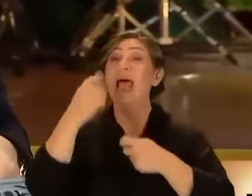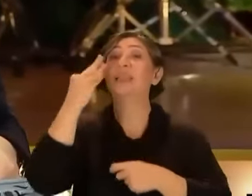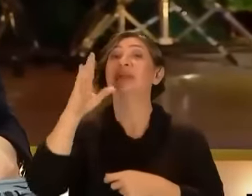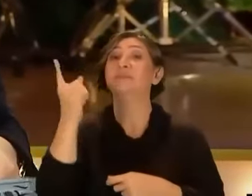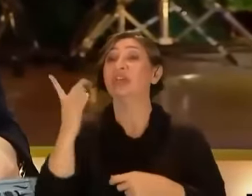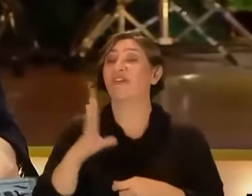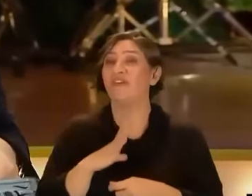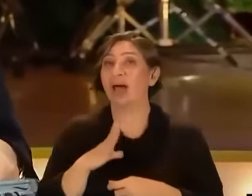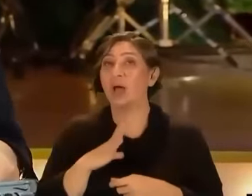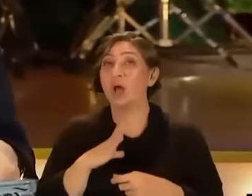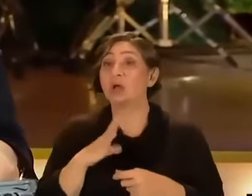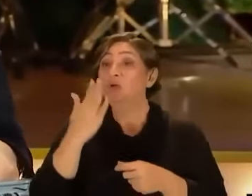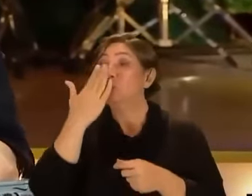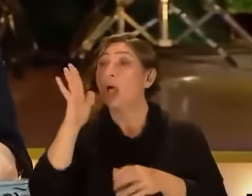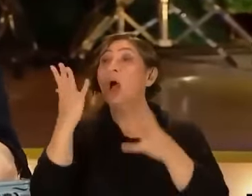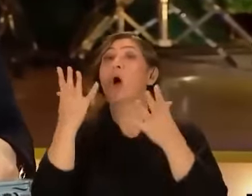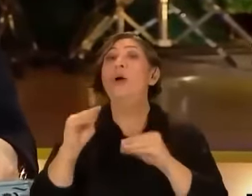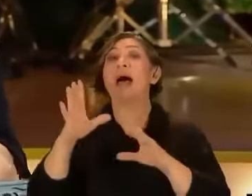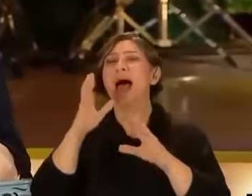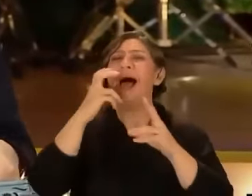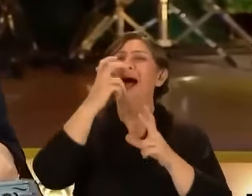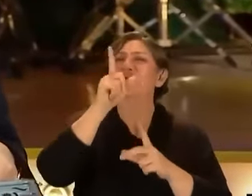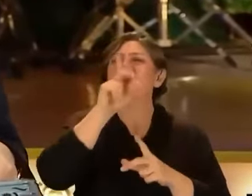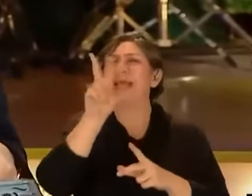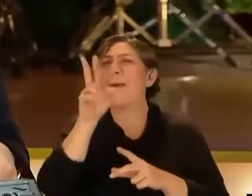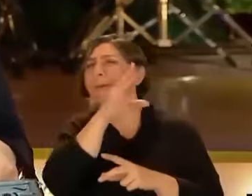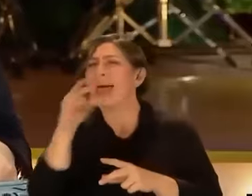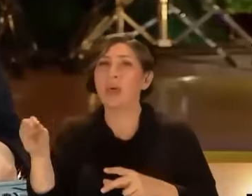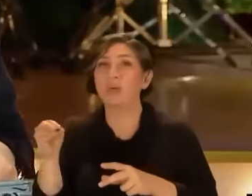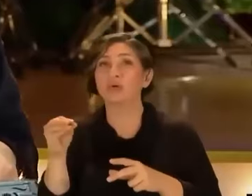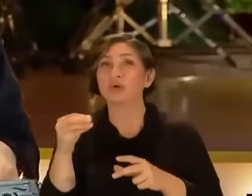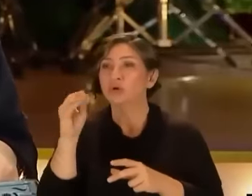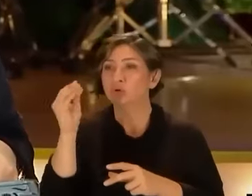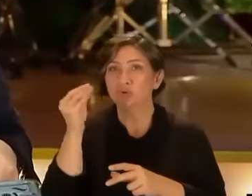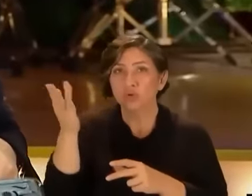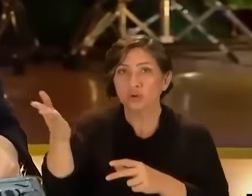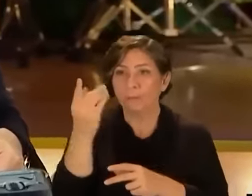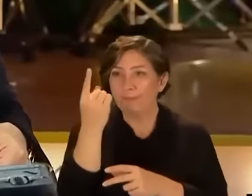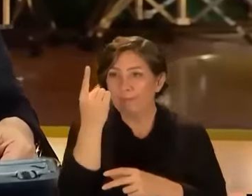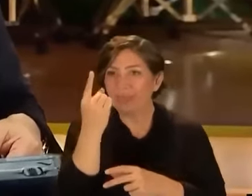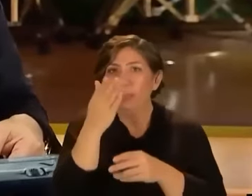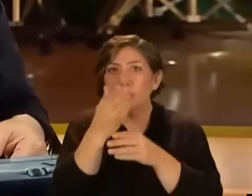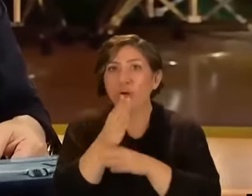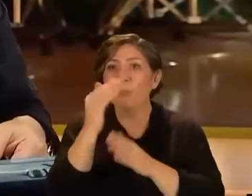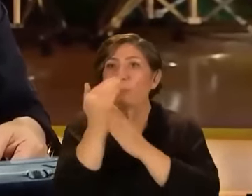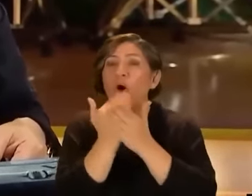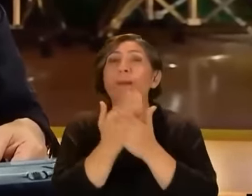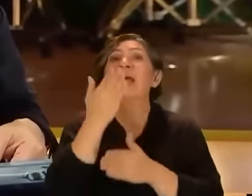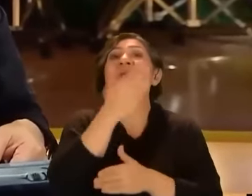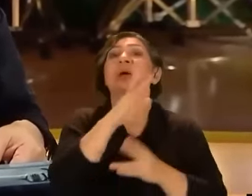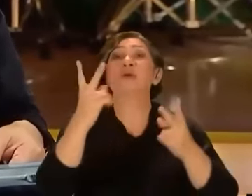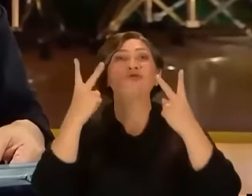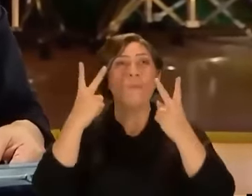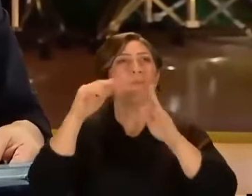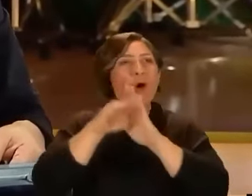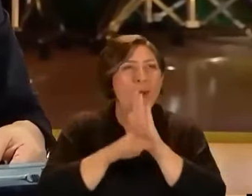şey var. Organik olmayan bir şey. 120 milyon falan. Çocukla bir tane doğru dürüst programa katılmamış,